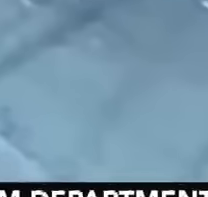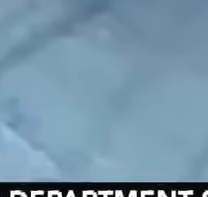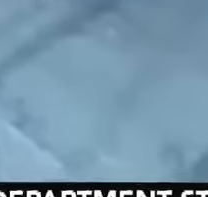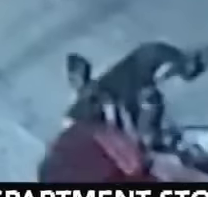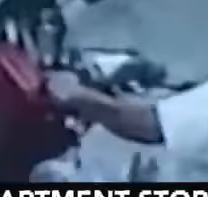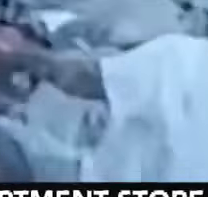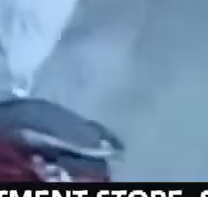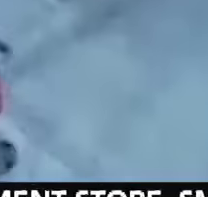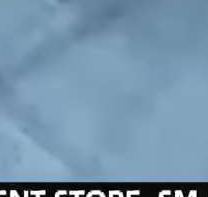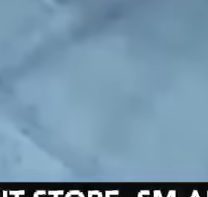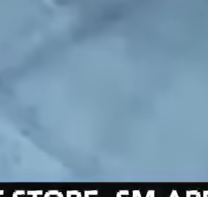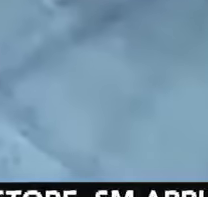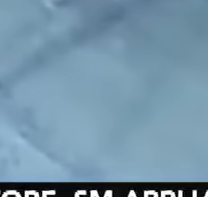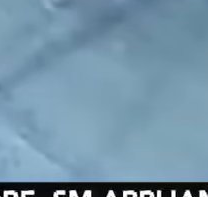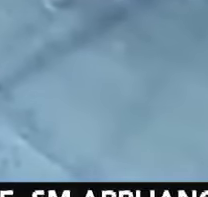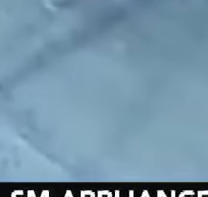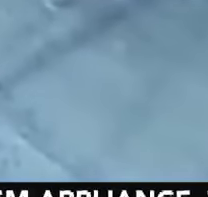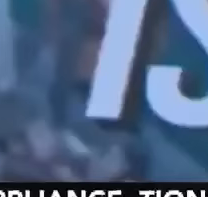lang.